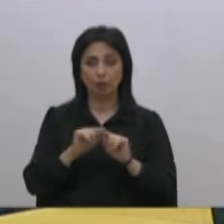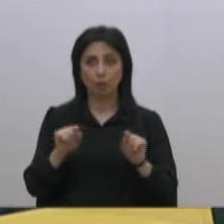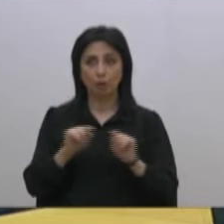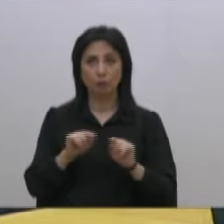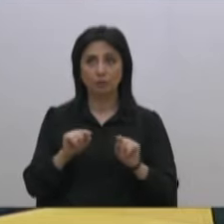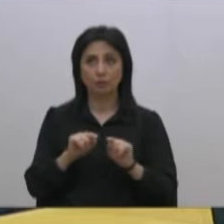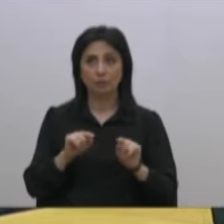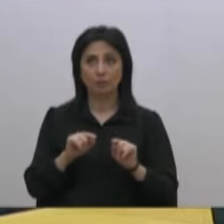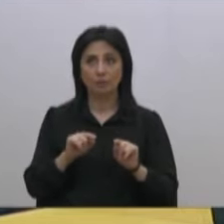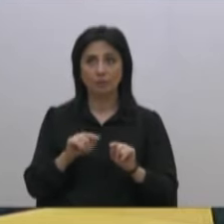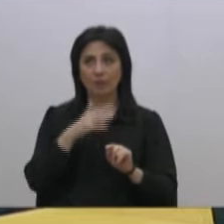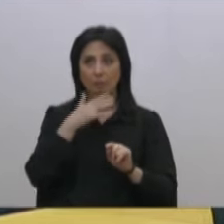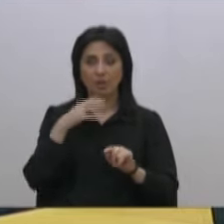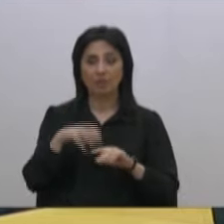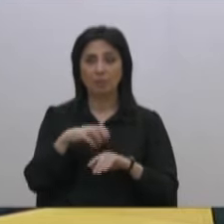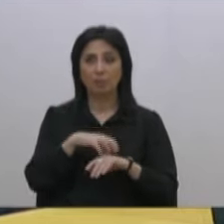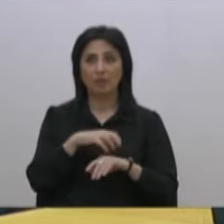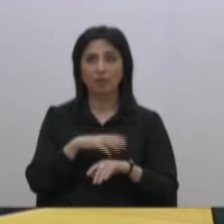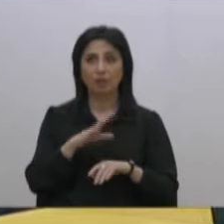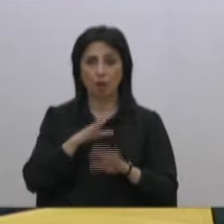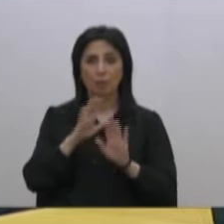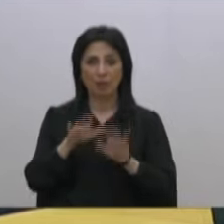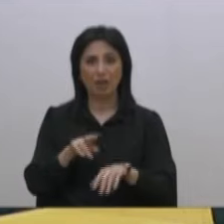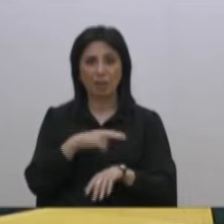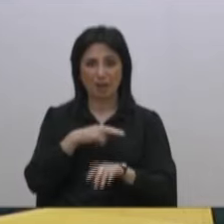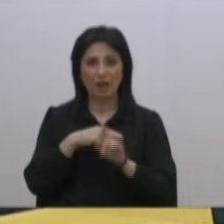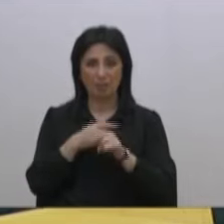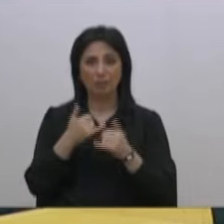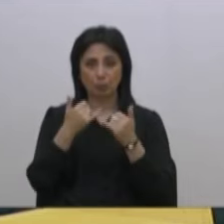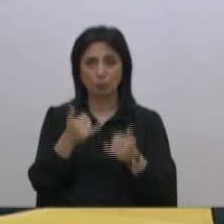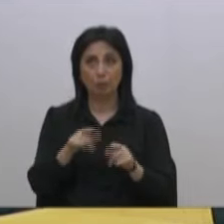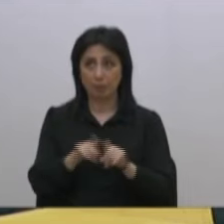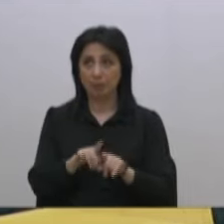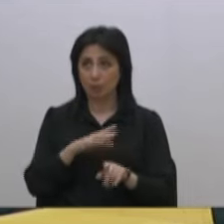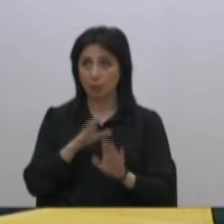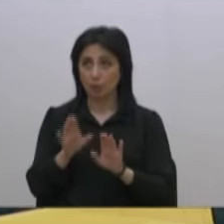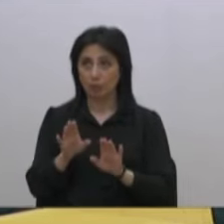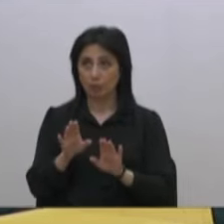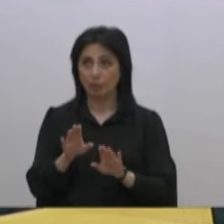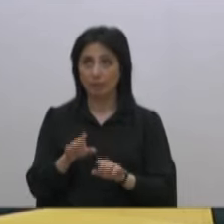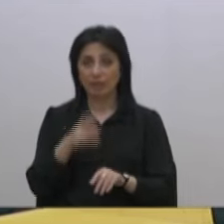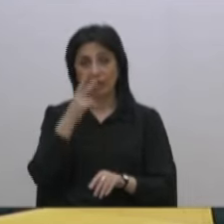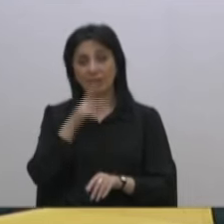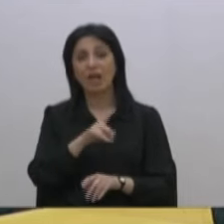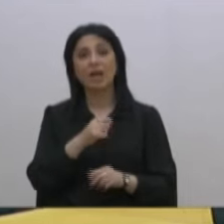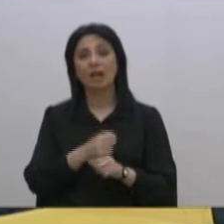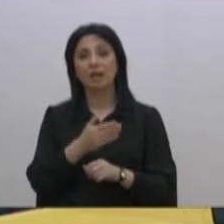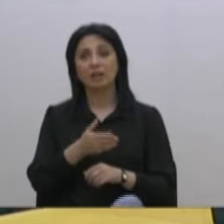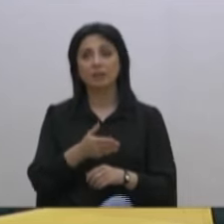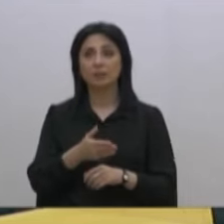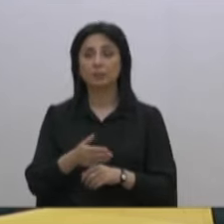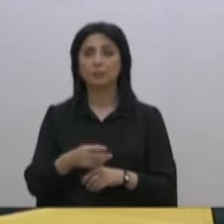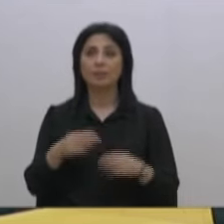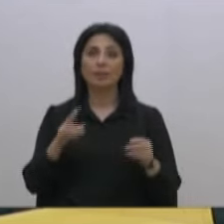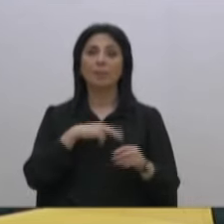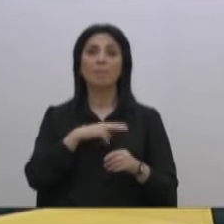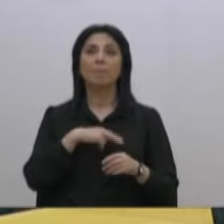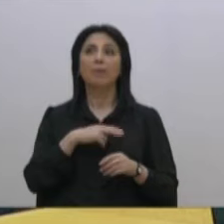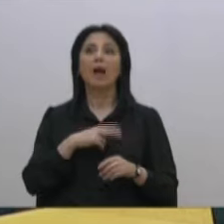ოპოზიცია მრავალპარტიულად ყოფილიყო პარლამენტში წარმოდგენილი. ხომ ასე იყო? და ნახე მათ რა გააკეთეს.